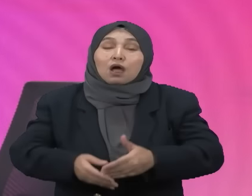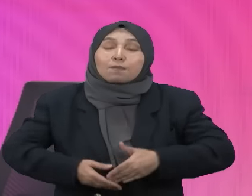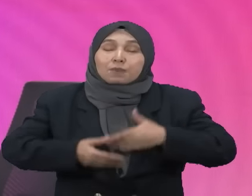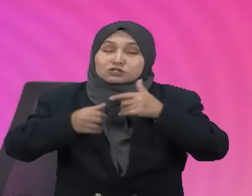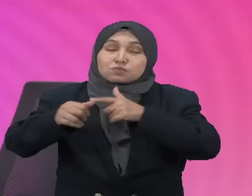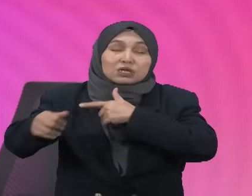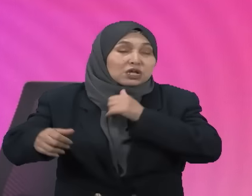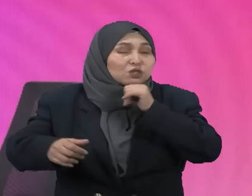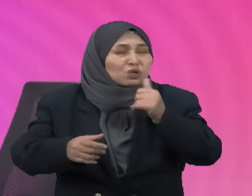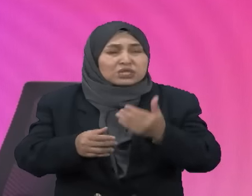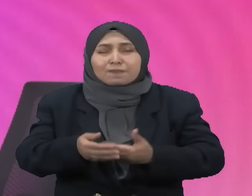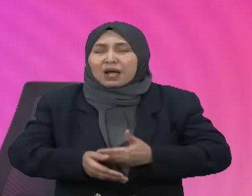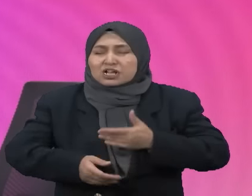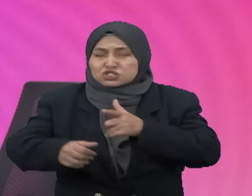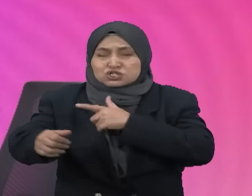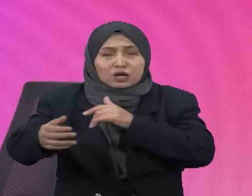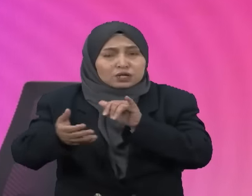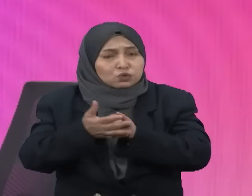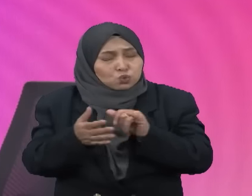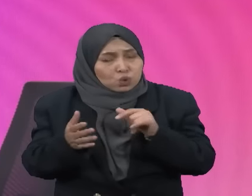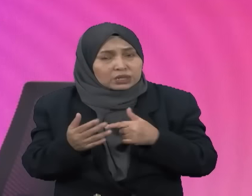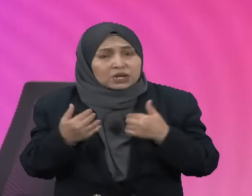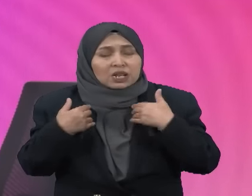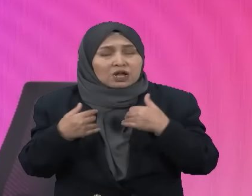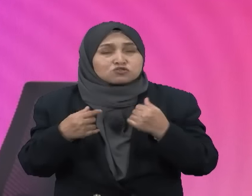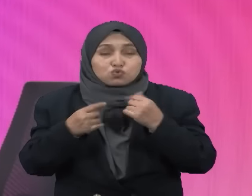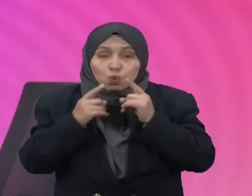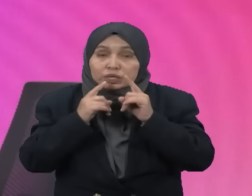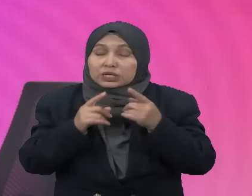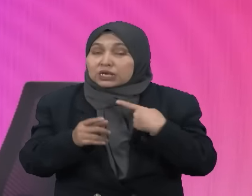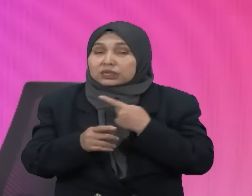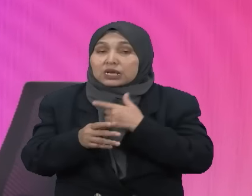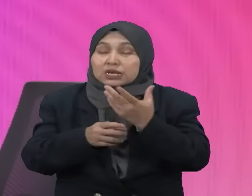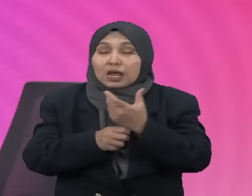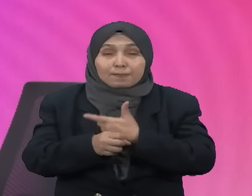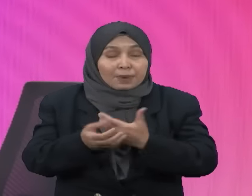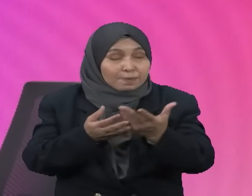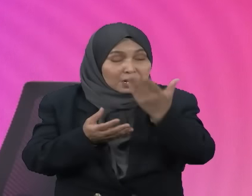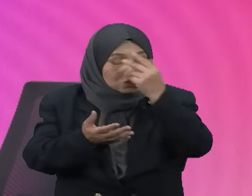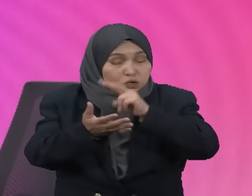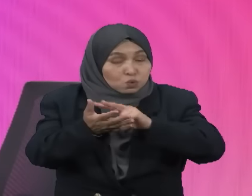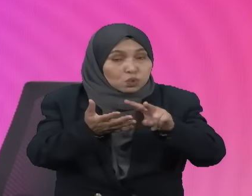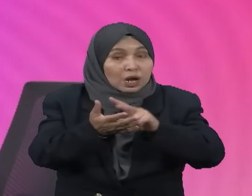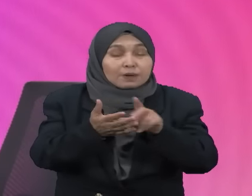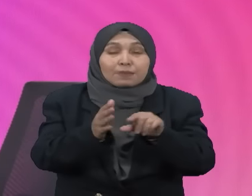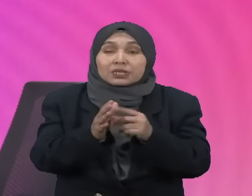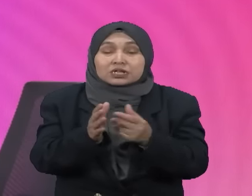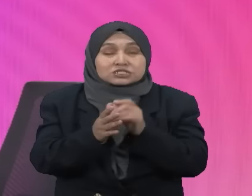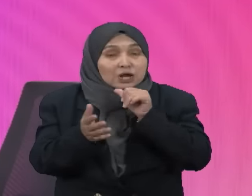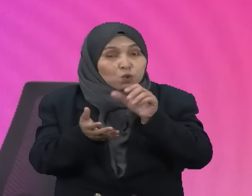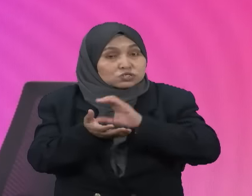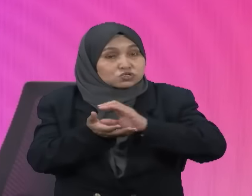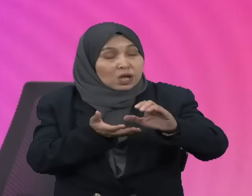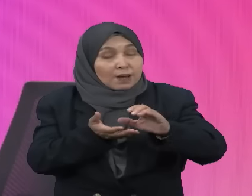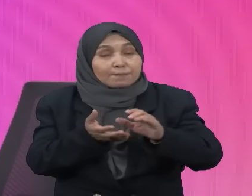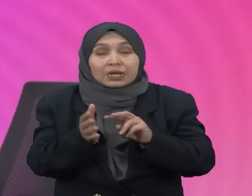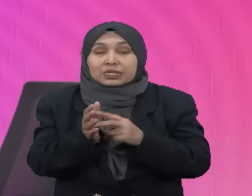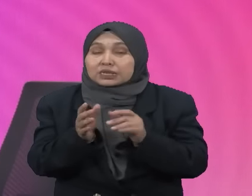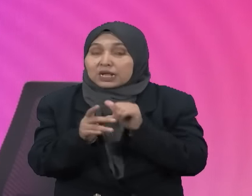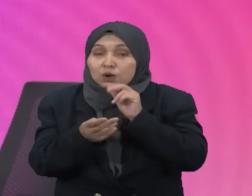tak panjang, mungkin ini ilmu pengetahuan untuk kita supaya kita dapat baca Al-Quran, maknanya tak rosaklah, maknanya tak